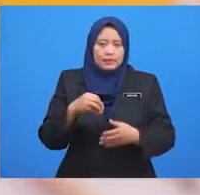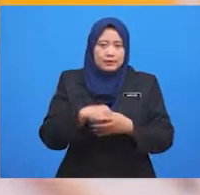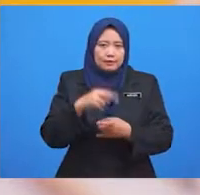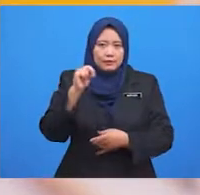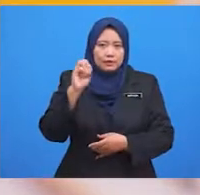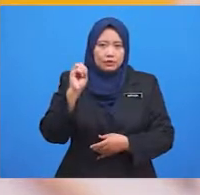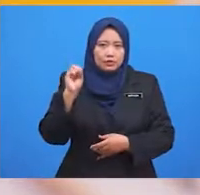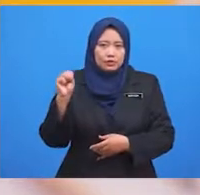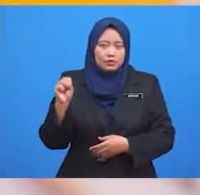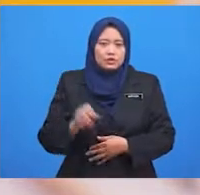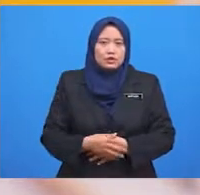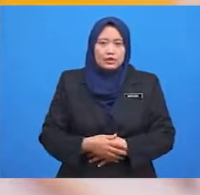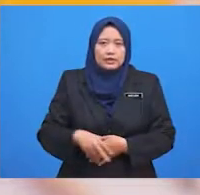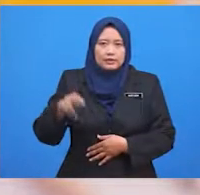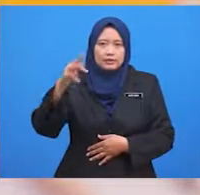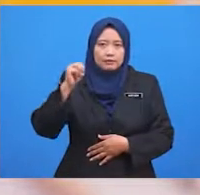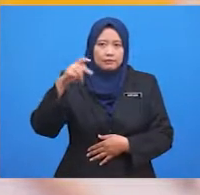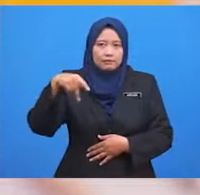NOS